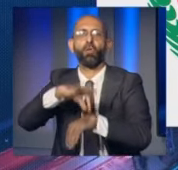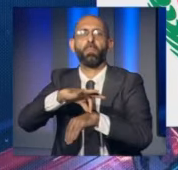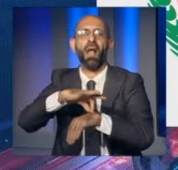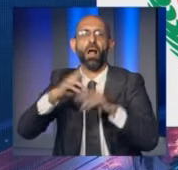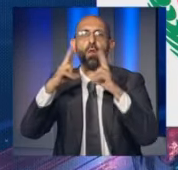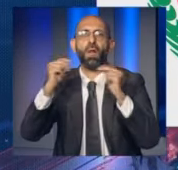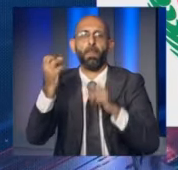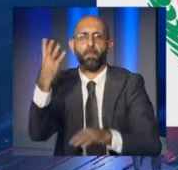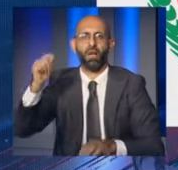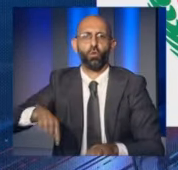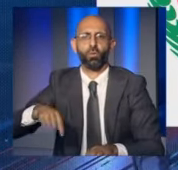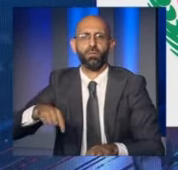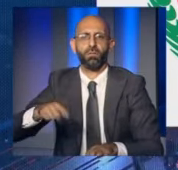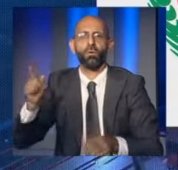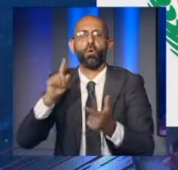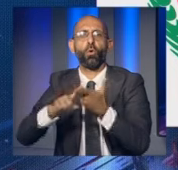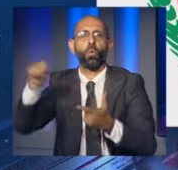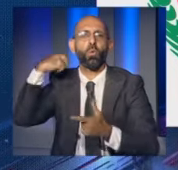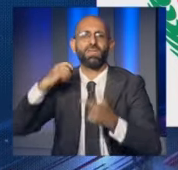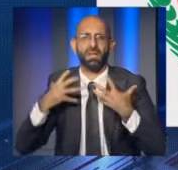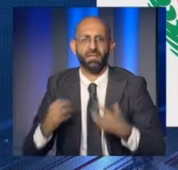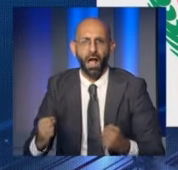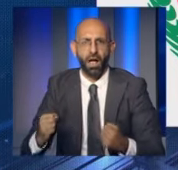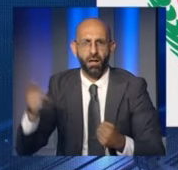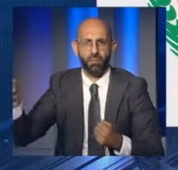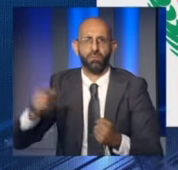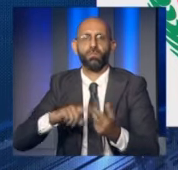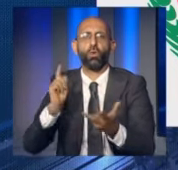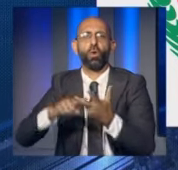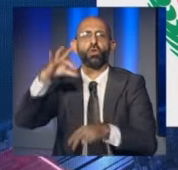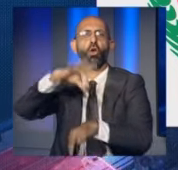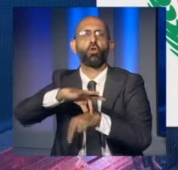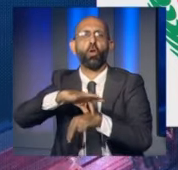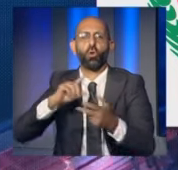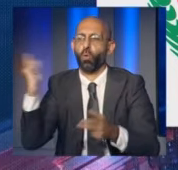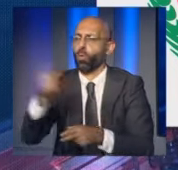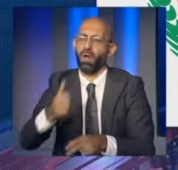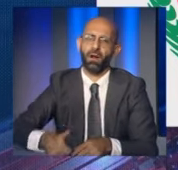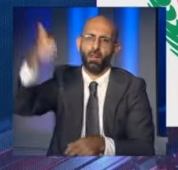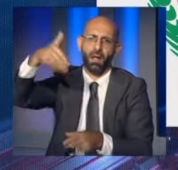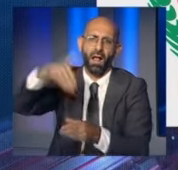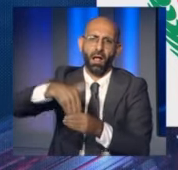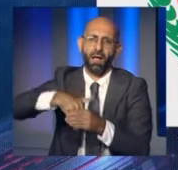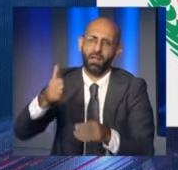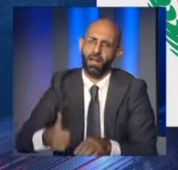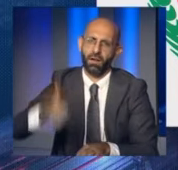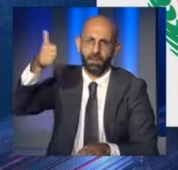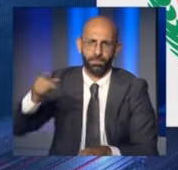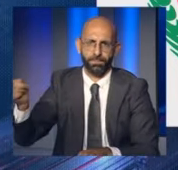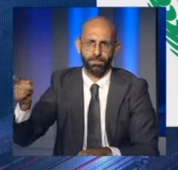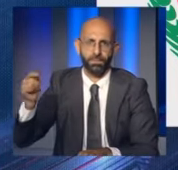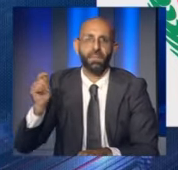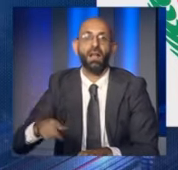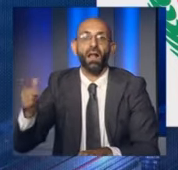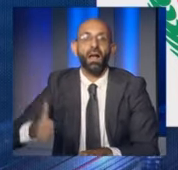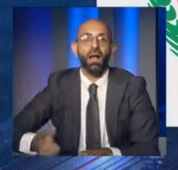لبنان في بيروت بروفيسور يوسف بخاش ومندوب وزارة الصحة مدير عام العناية الطبية الدكتور جوزيف حلو اللذين أشرفا على عملية